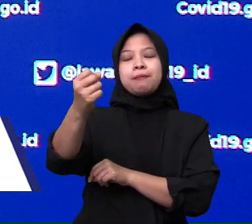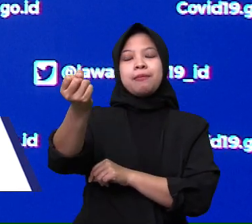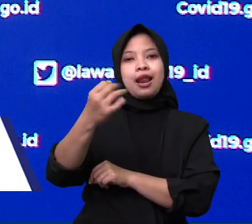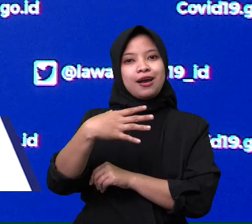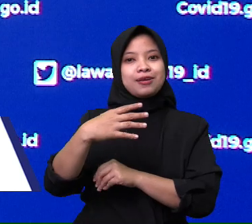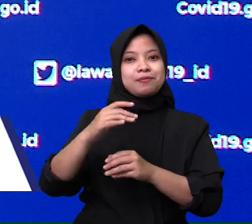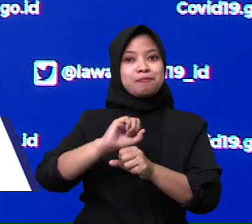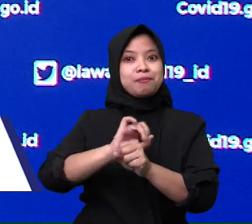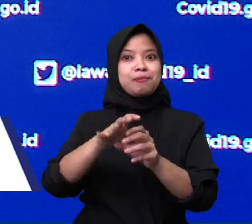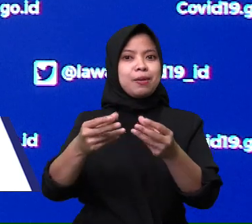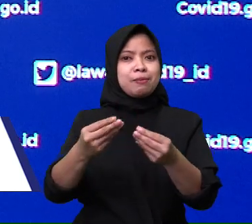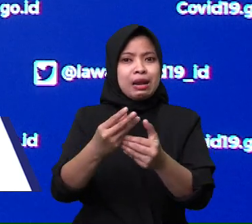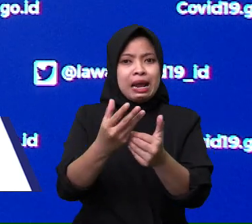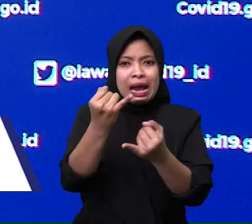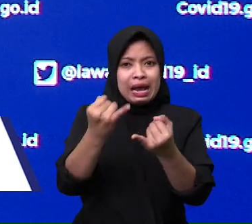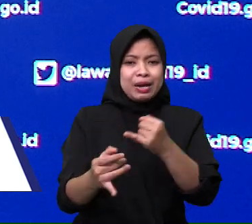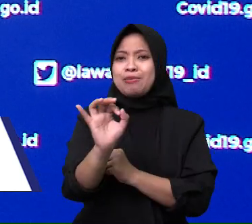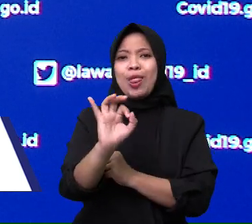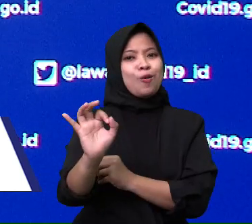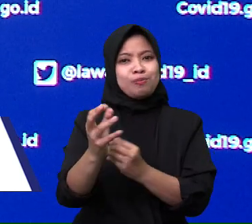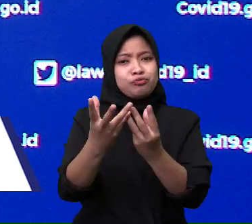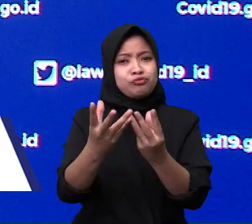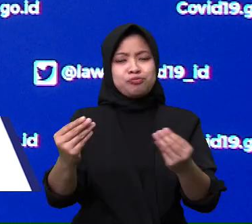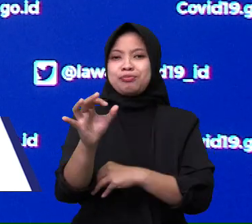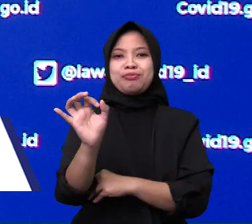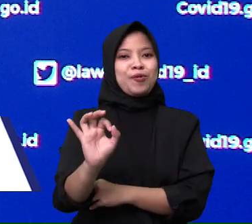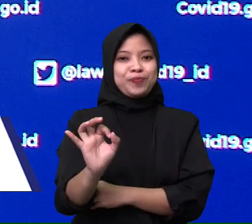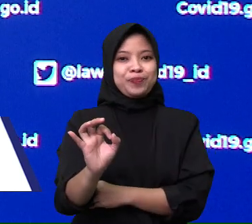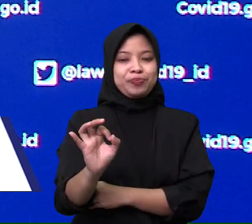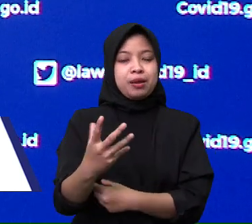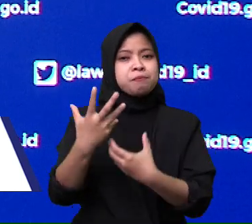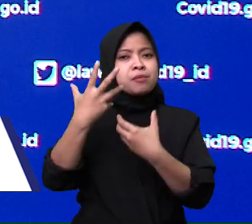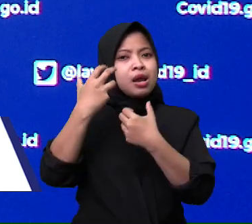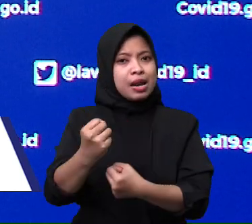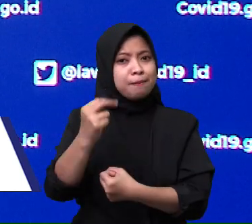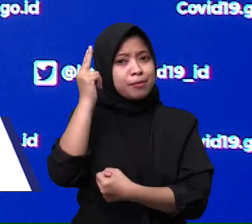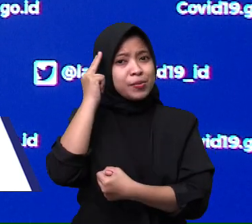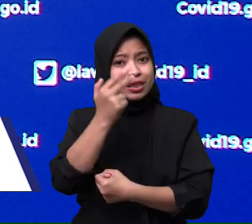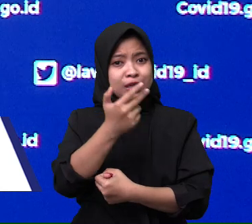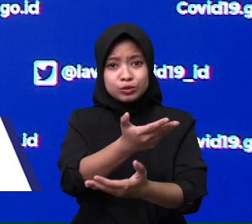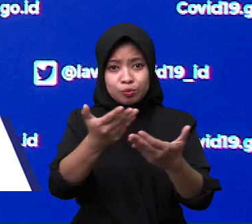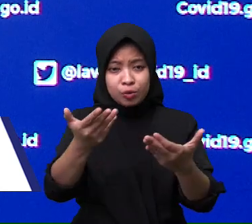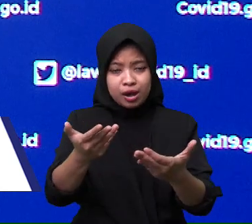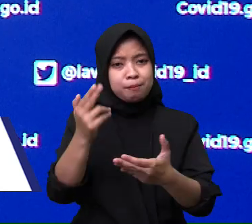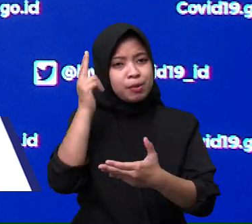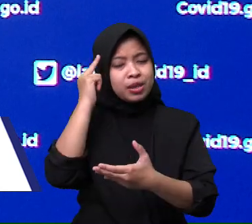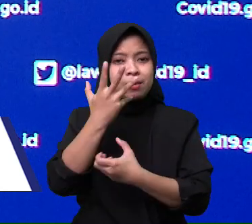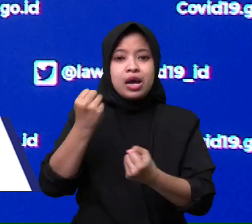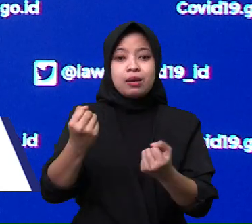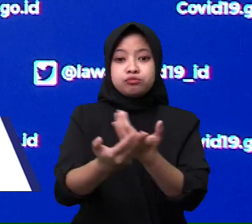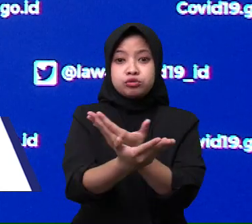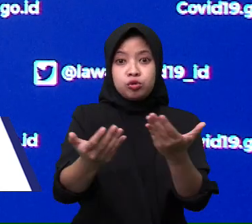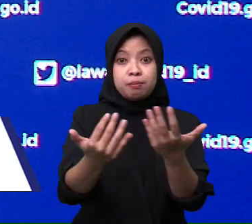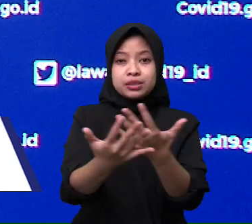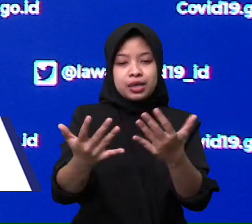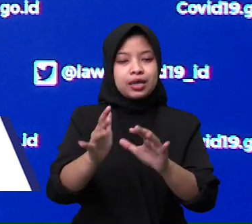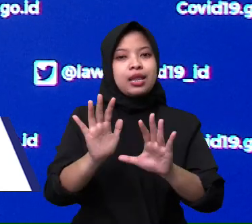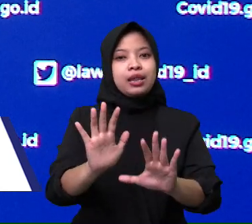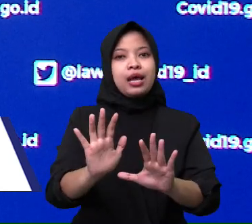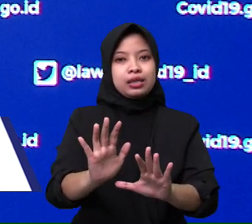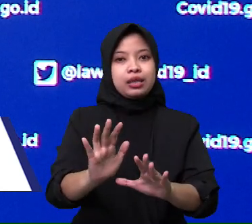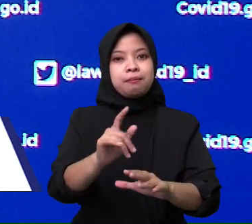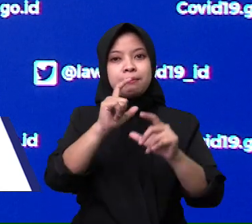Sehingga sebagai bagian dari dunia diharapkan kepada masyarakat tetap melakukan upaya pengendalian, salah satunya